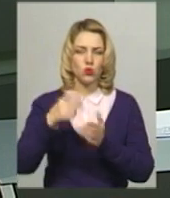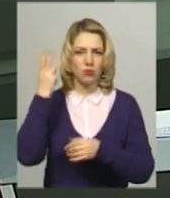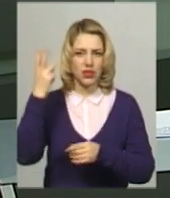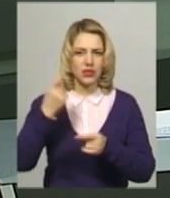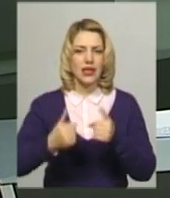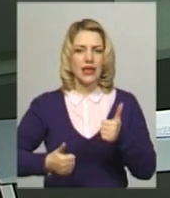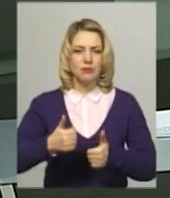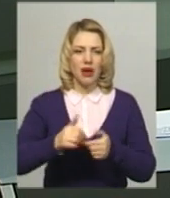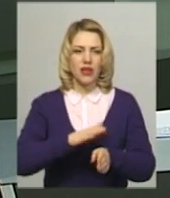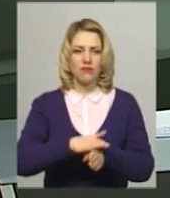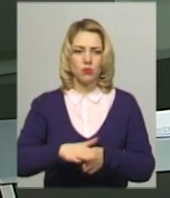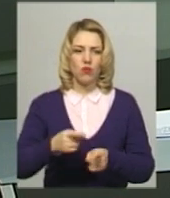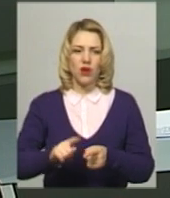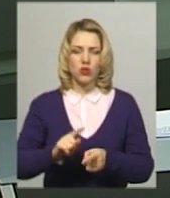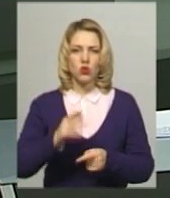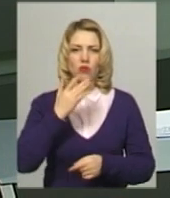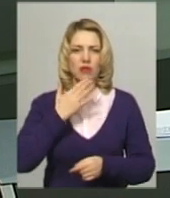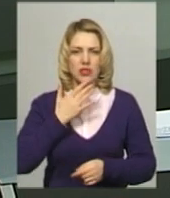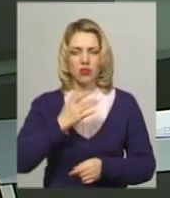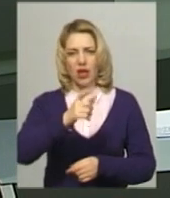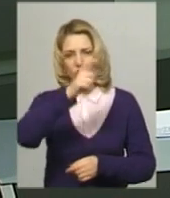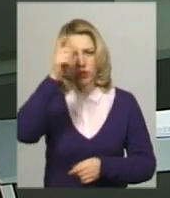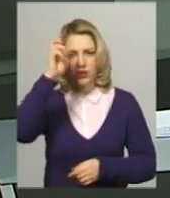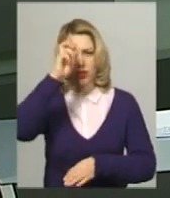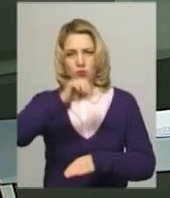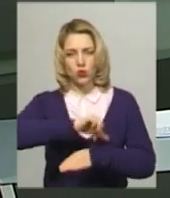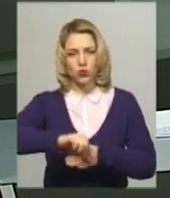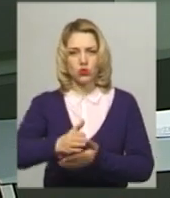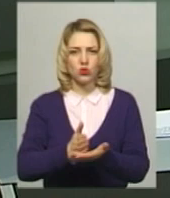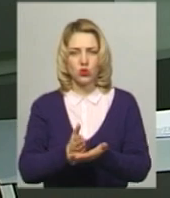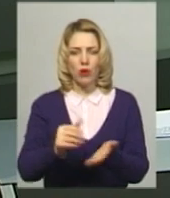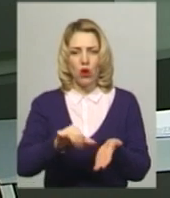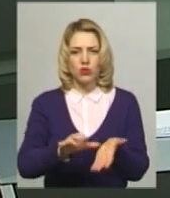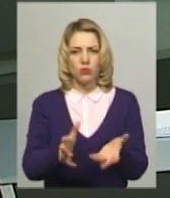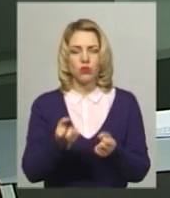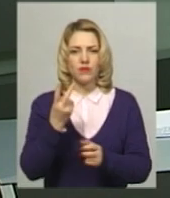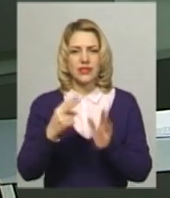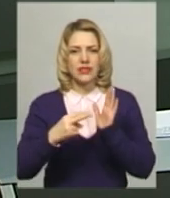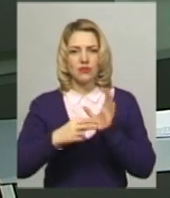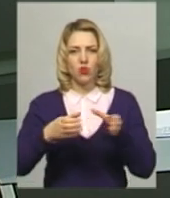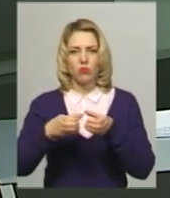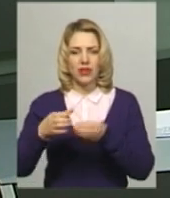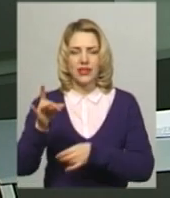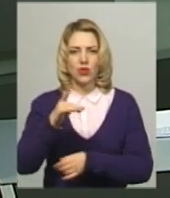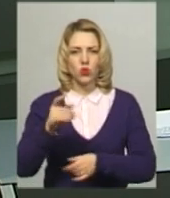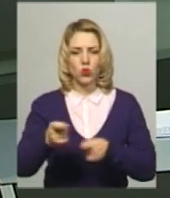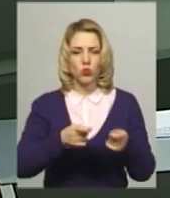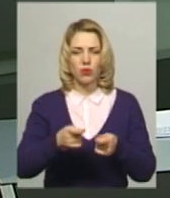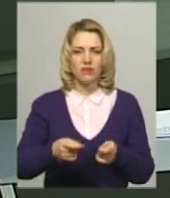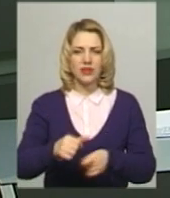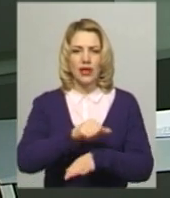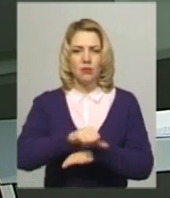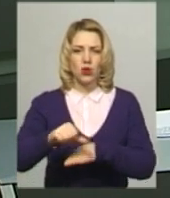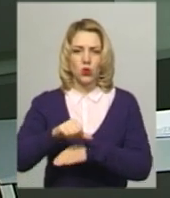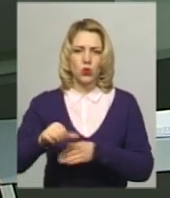Змагання відбуваються в Національній академії Держприкордонслужби. Участь беруть 27 команд з регіональних управлінь та прикордонних